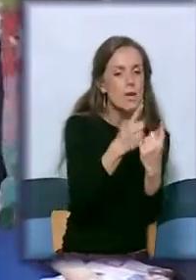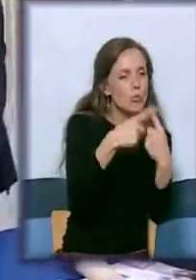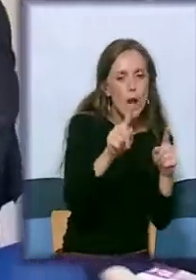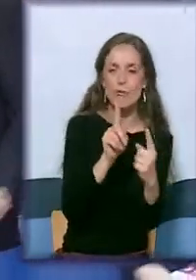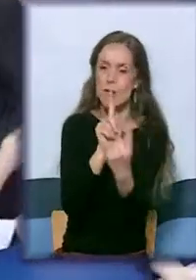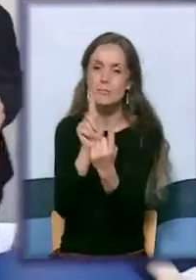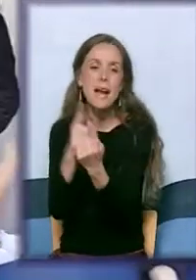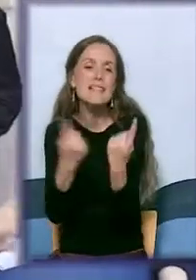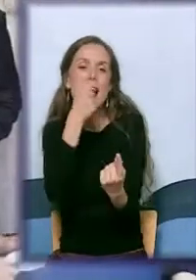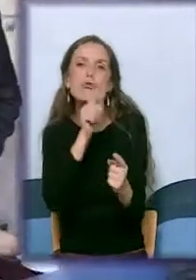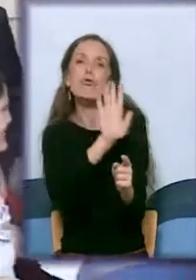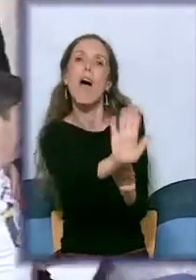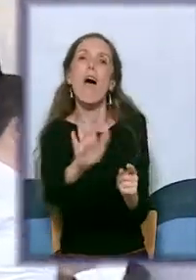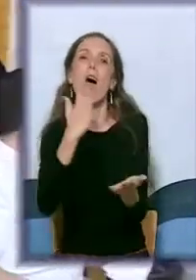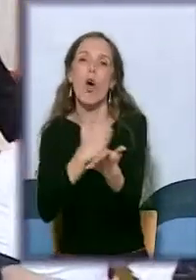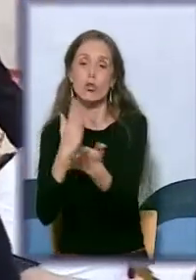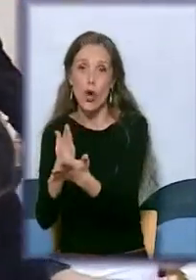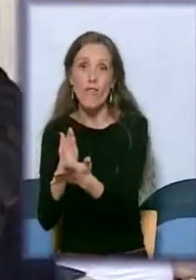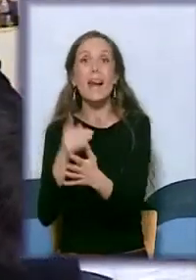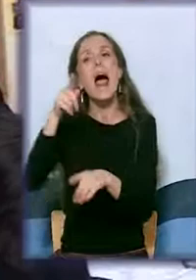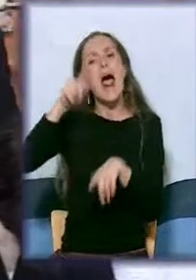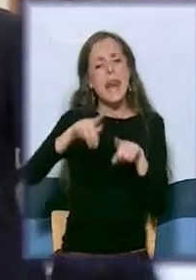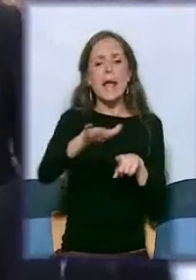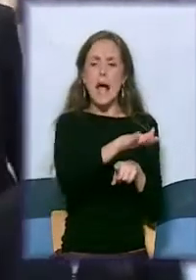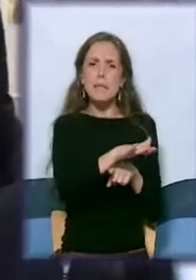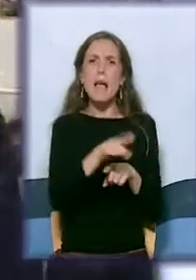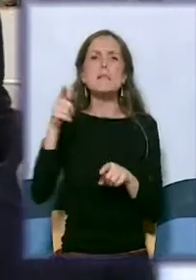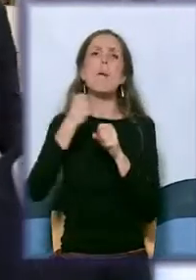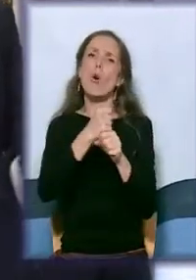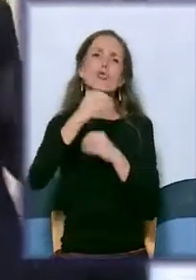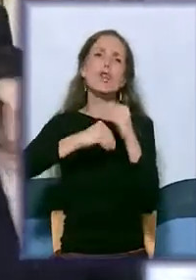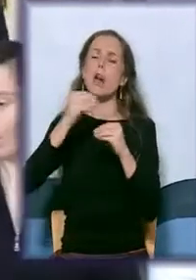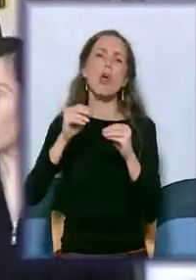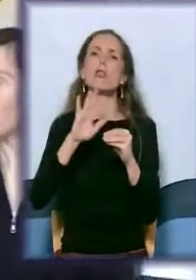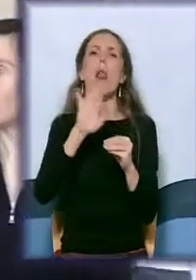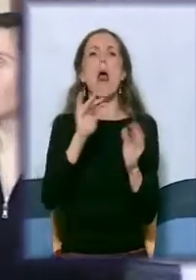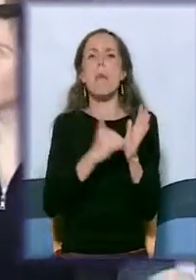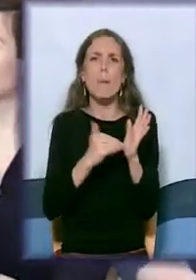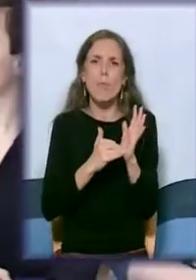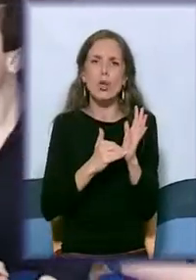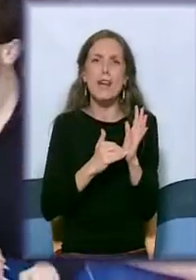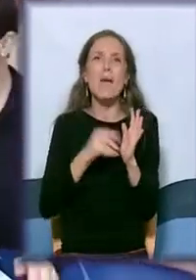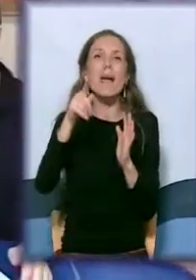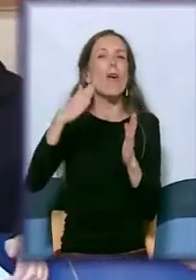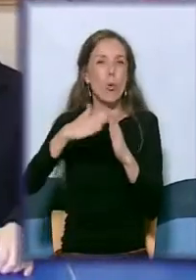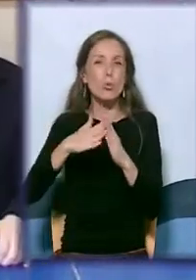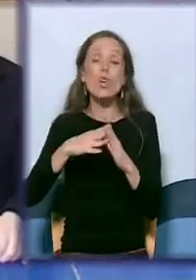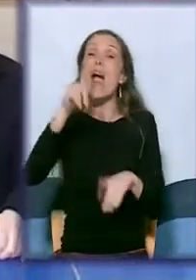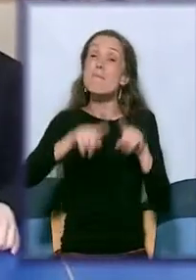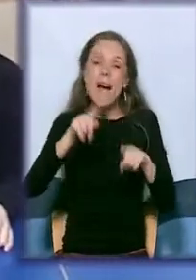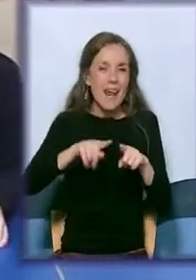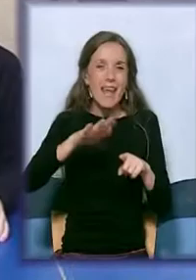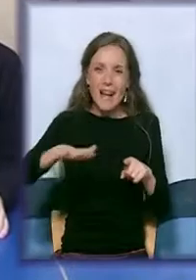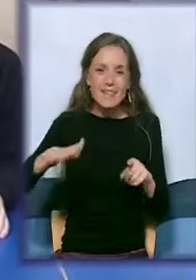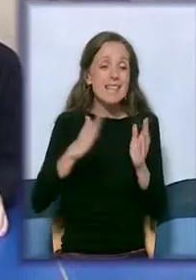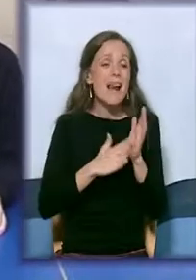kojima je, da kažem, ta dodatna podrška od strane roditelja manje potrebna u smislu tog nekog rada kod kuće. Ali ima zato dece koja jednostavno kada se pojavi problem